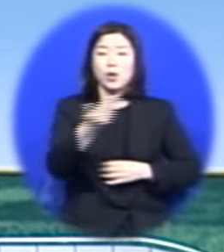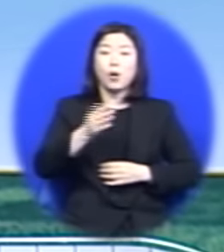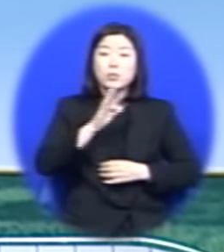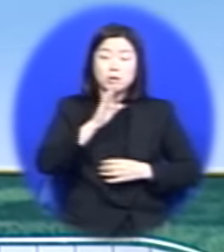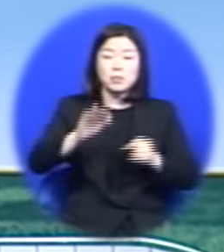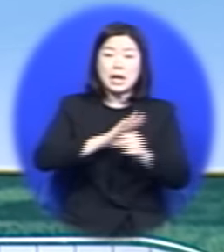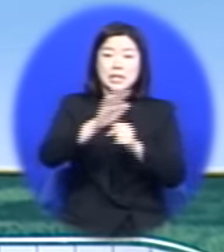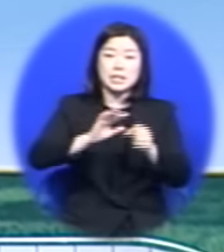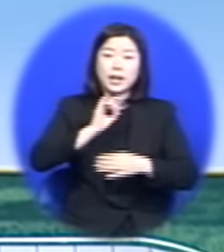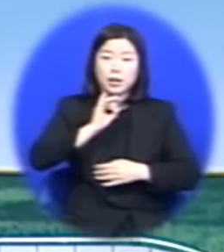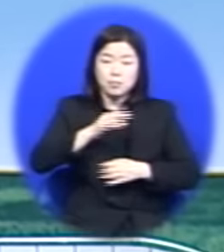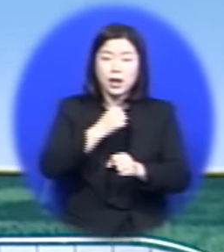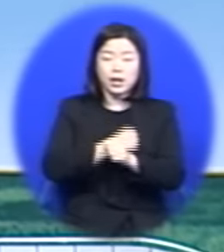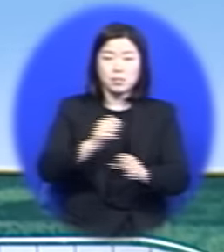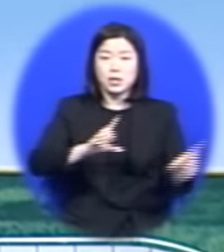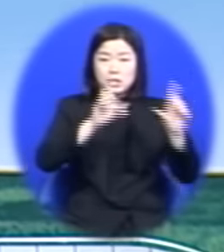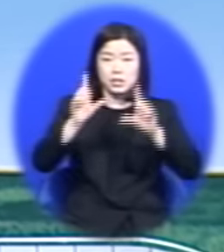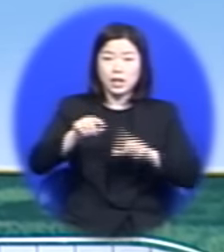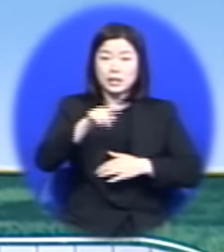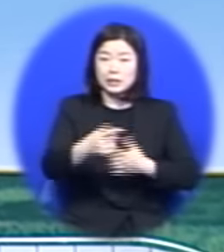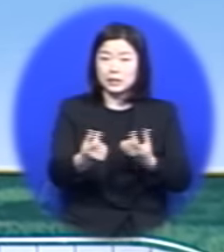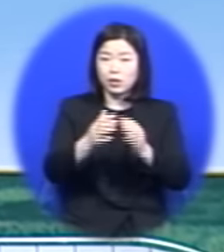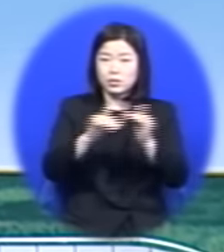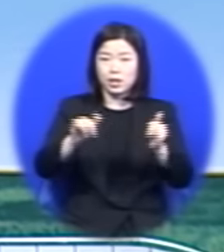하며 사는 그런 사람들입니까?